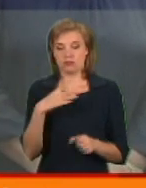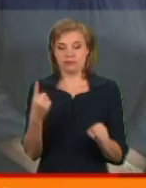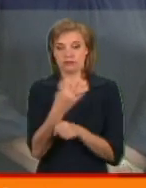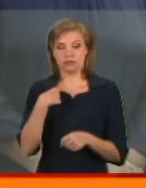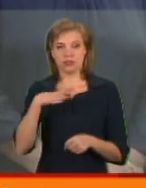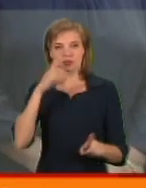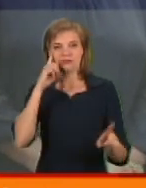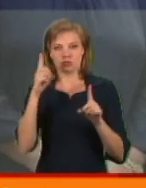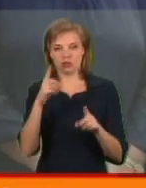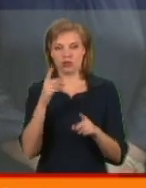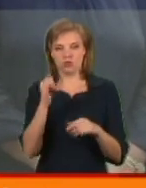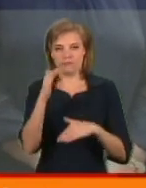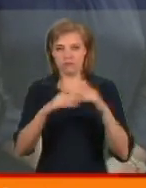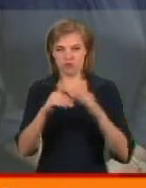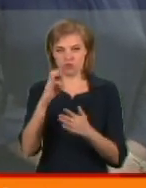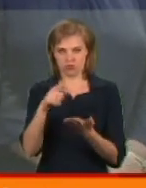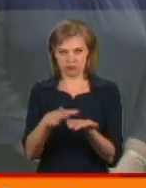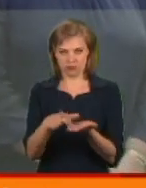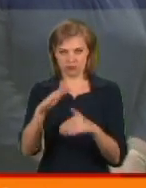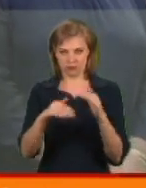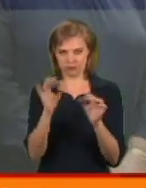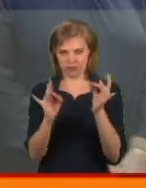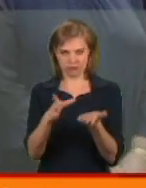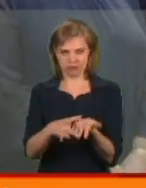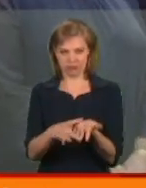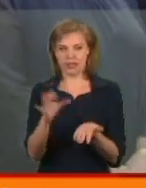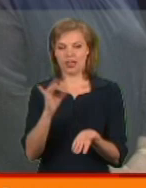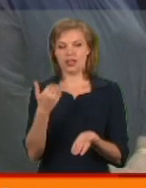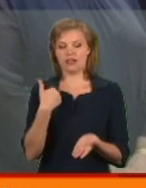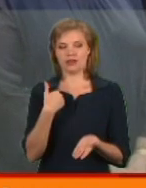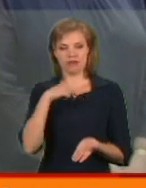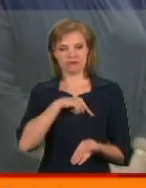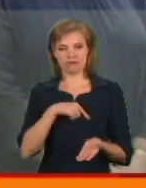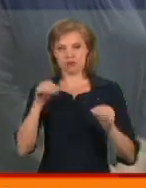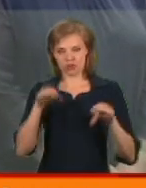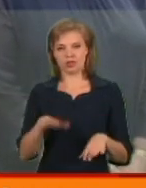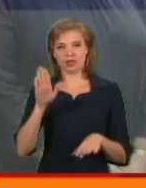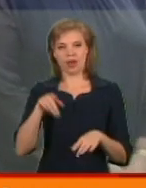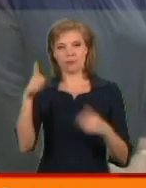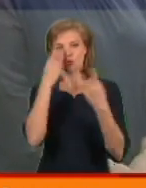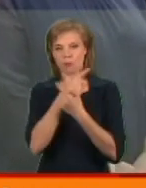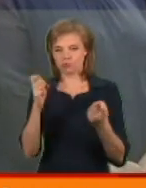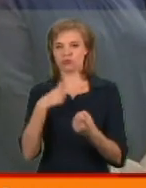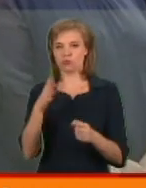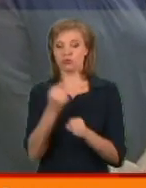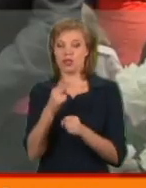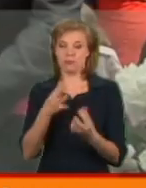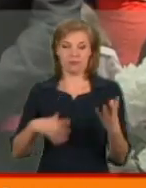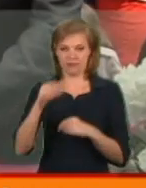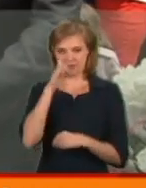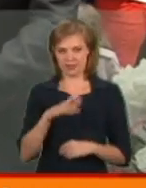они помещались фактически на ладошке. И я принял решение, прямо там объявил, что мы будем делать это по всей стране.